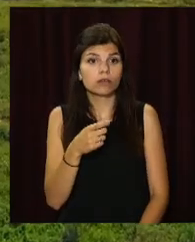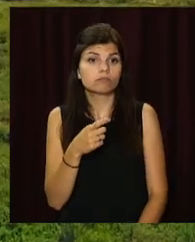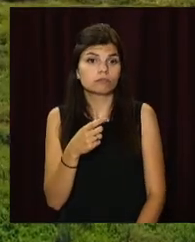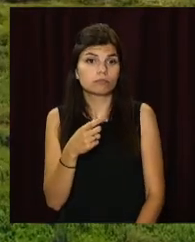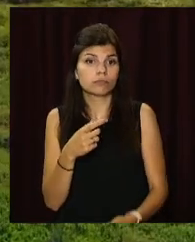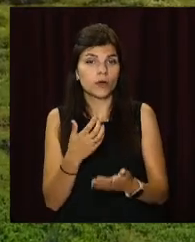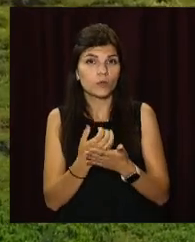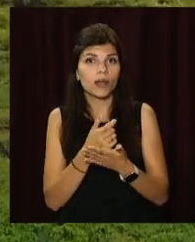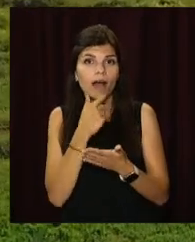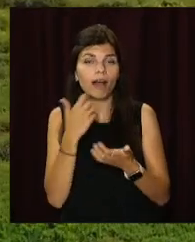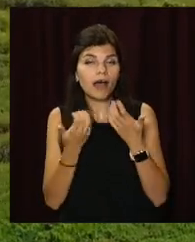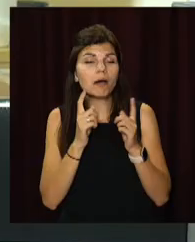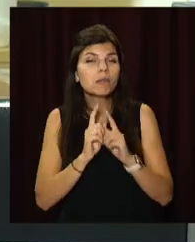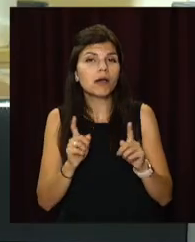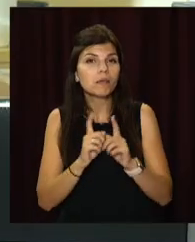з'явитися сармати.